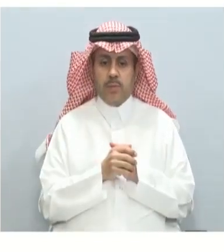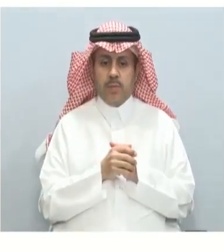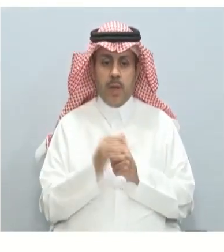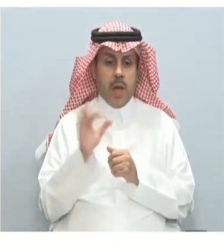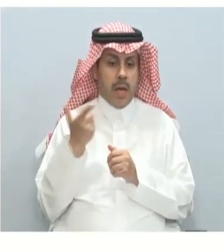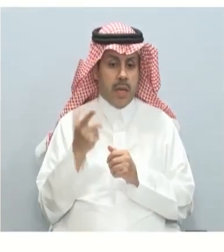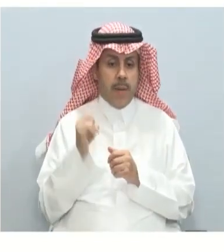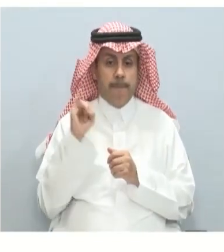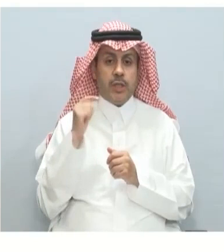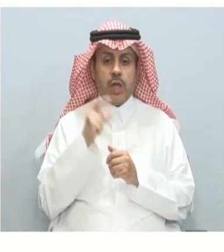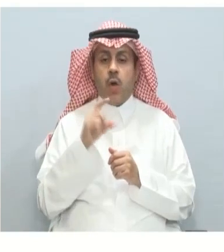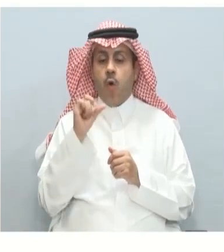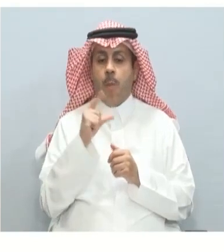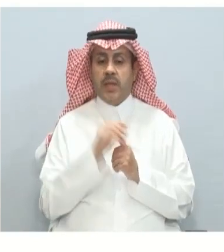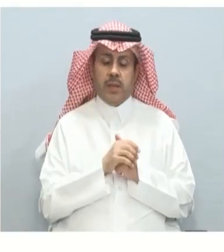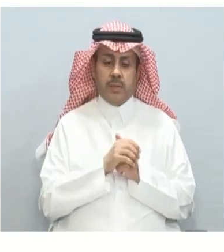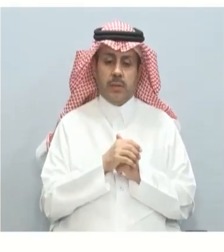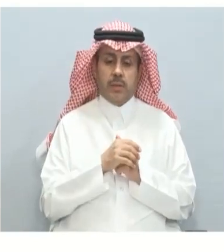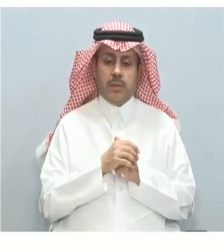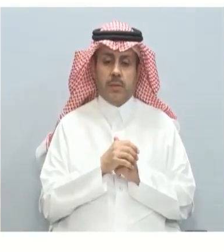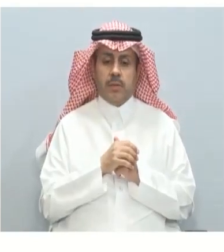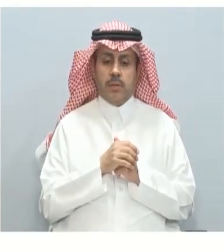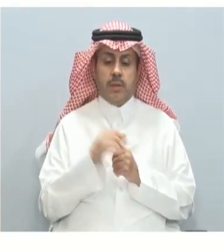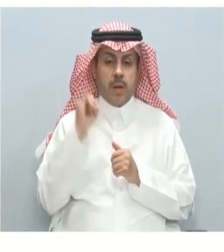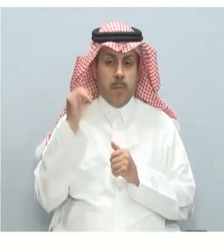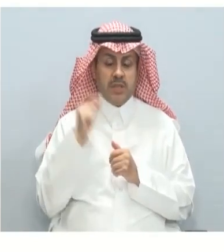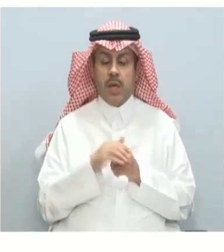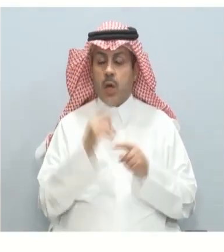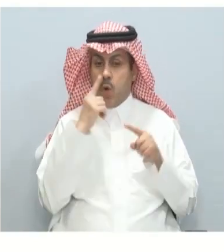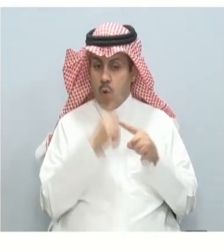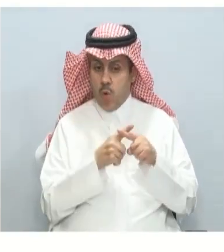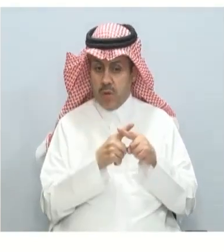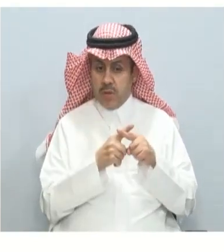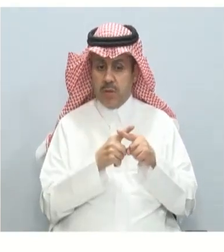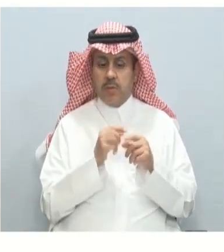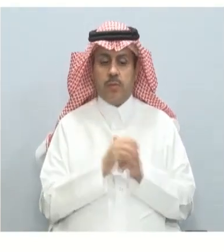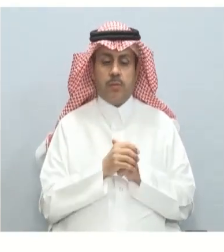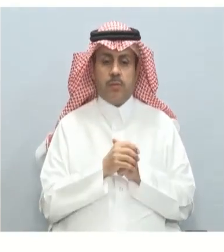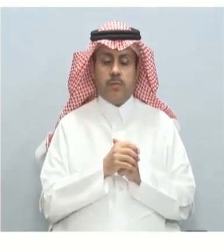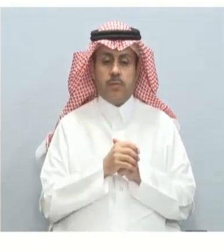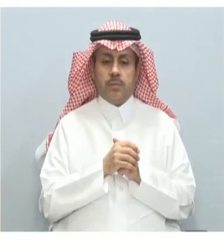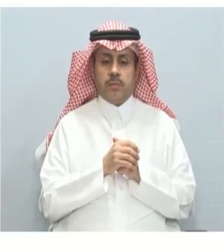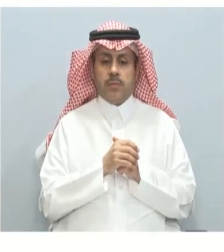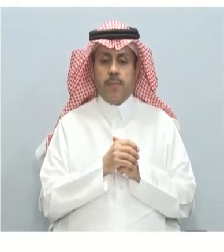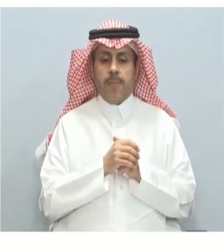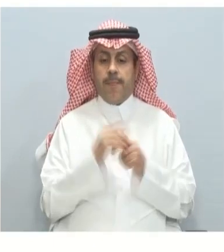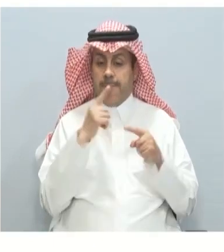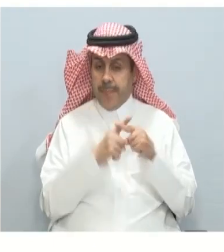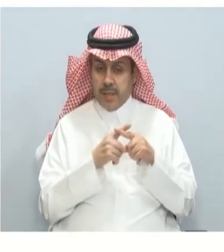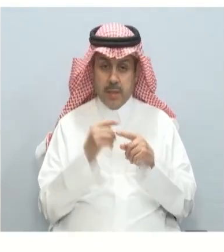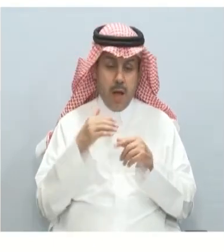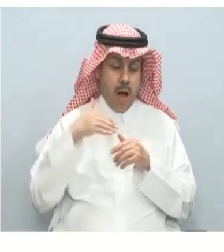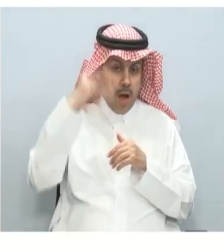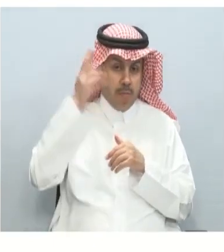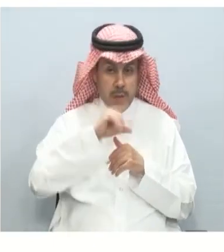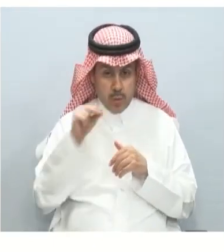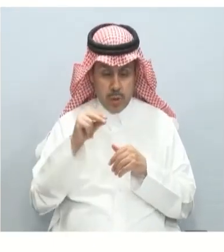هنا المجال طبعا راح يكون عندي كل اكس بحيث ان اكس على طول هنا اكس اكبر او تساوي